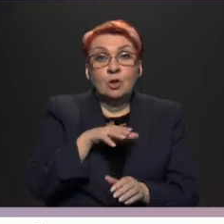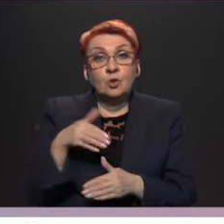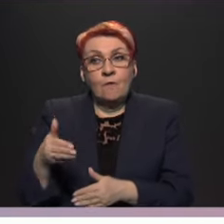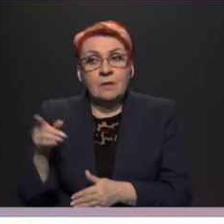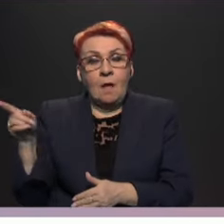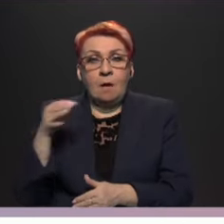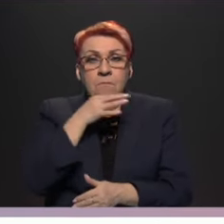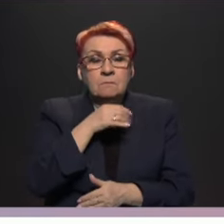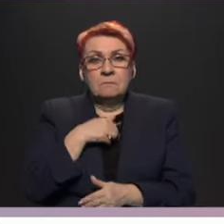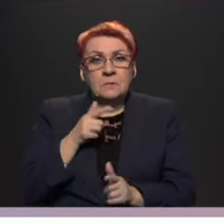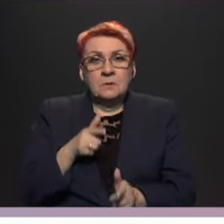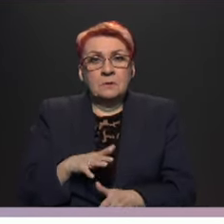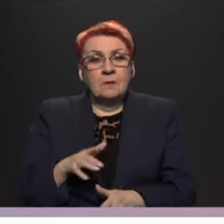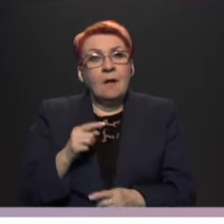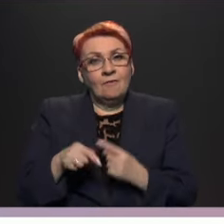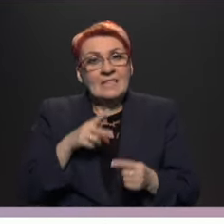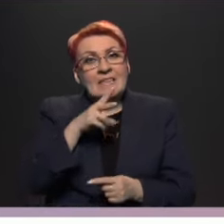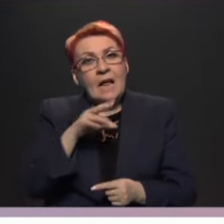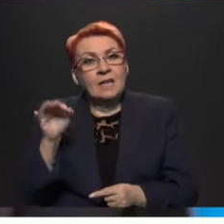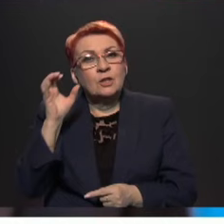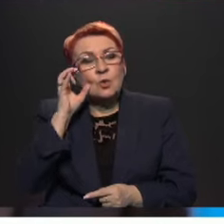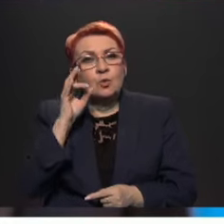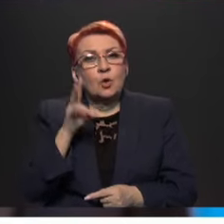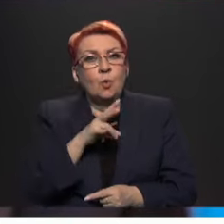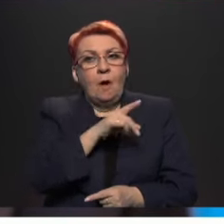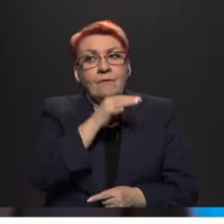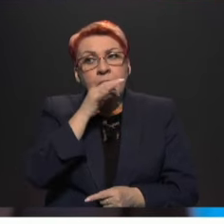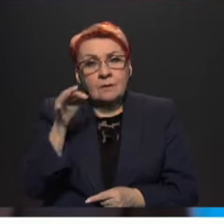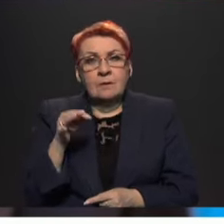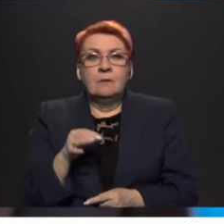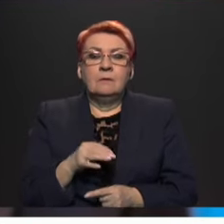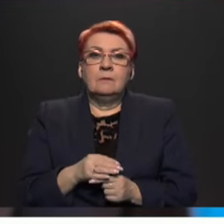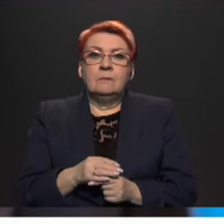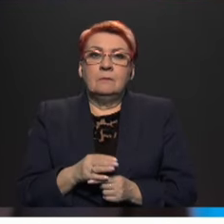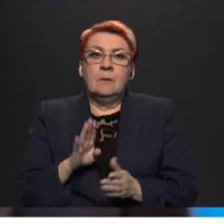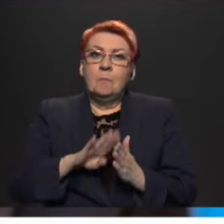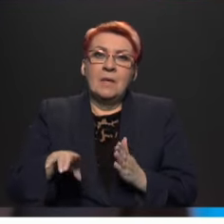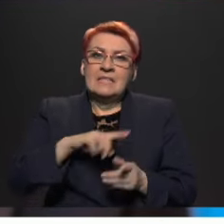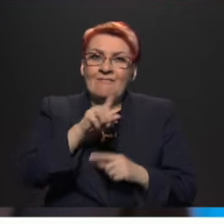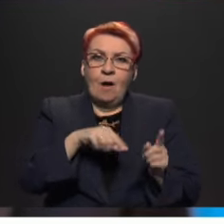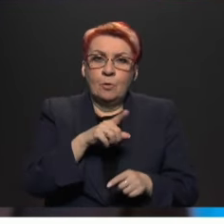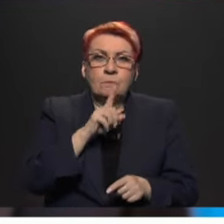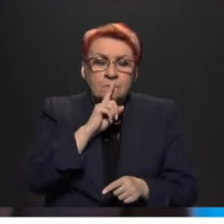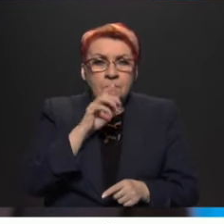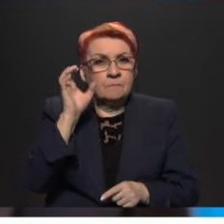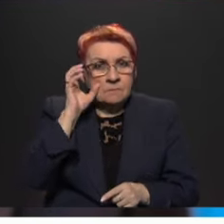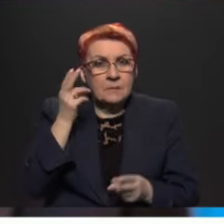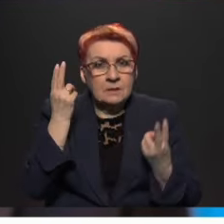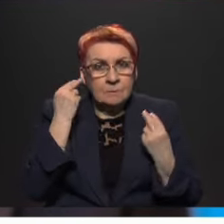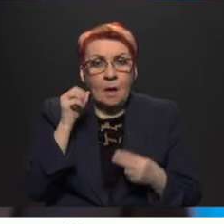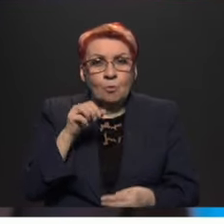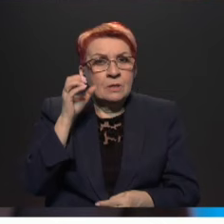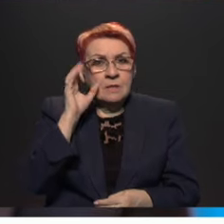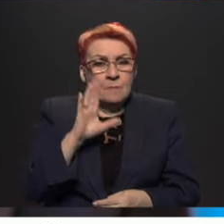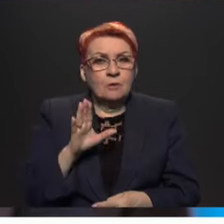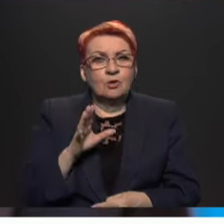случае... То есть всегда ли нужно слушать своего духовника без каких-то нареканий, вопросов? Или можно где-то и не